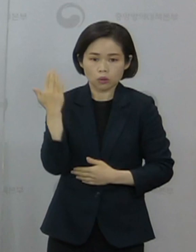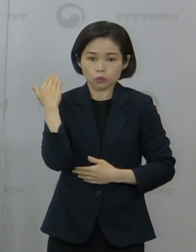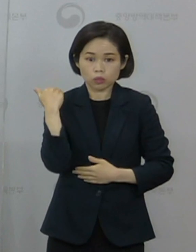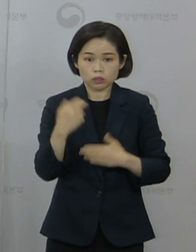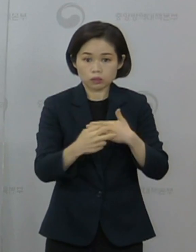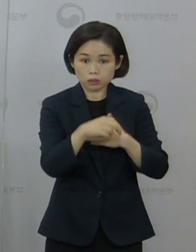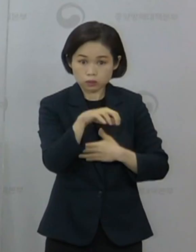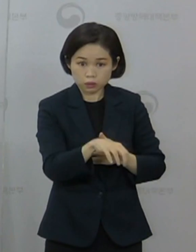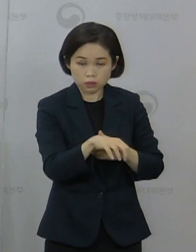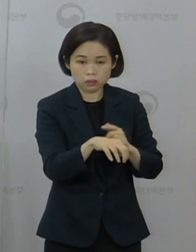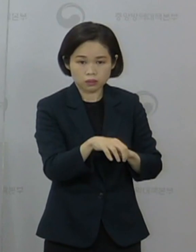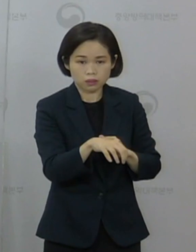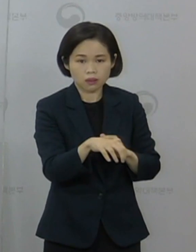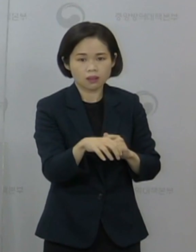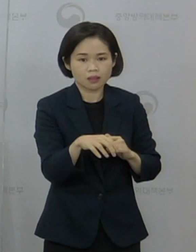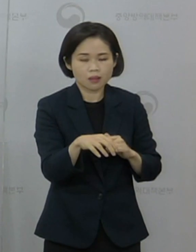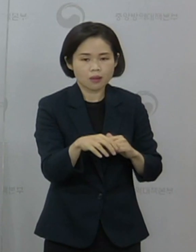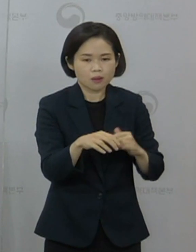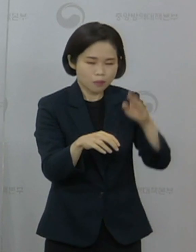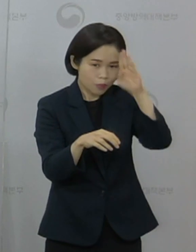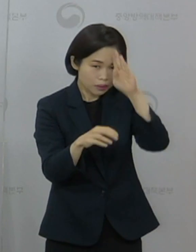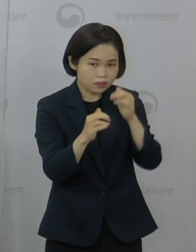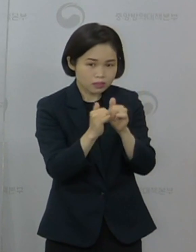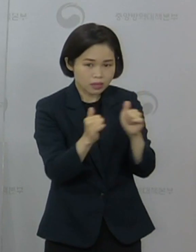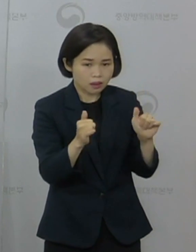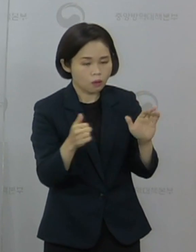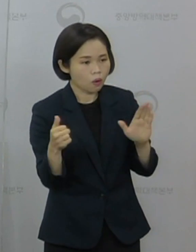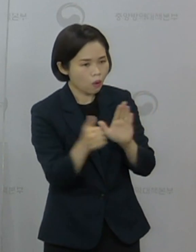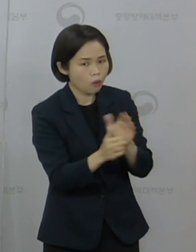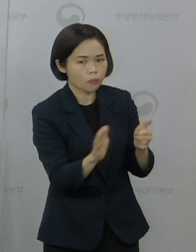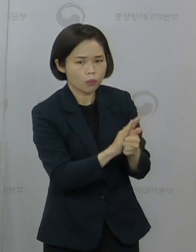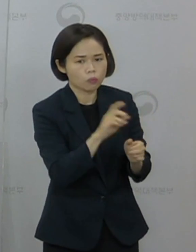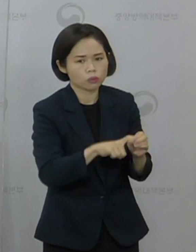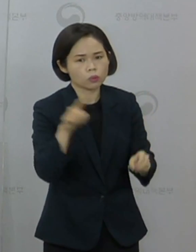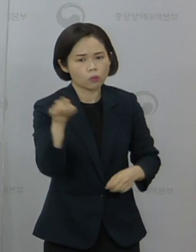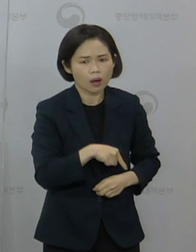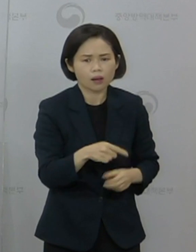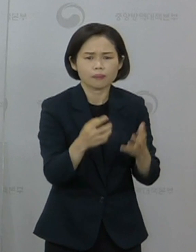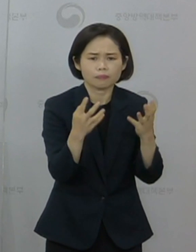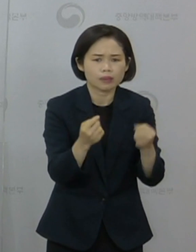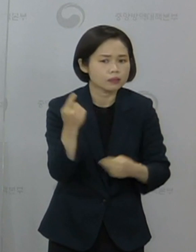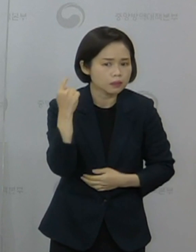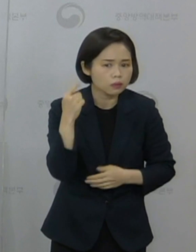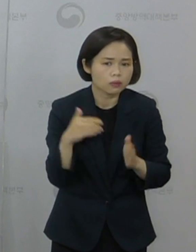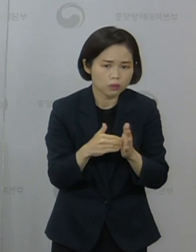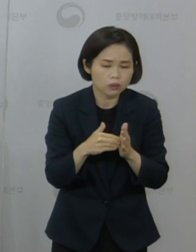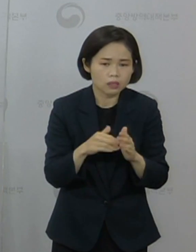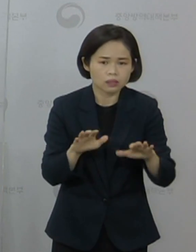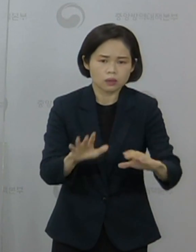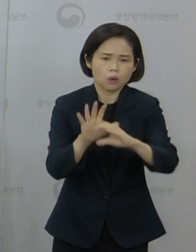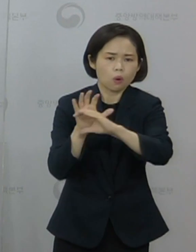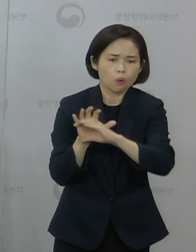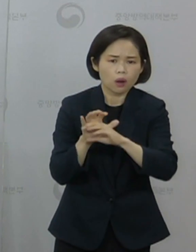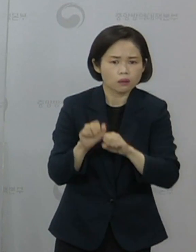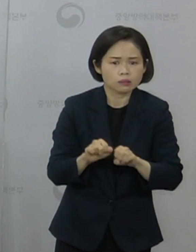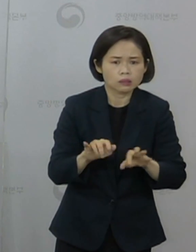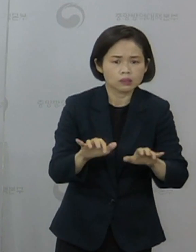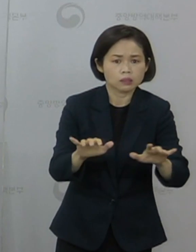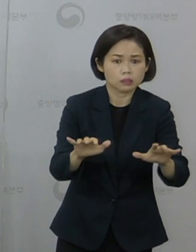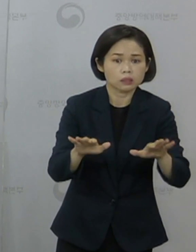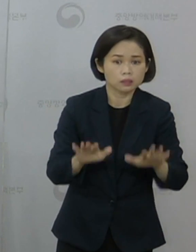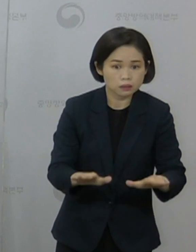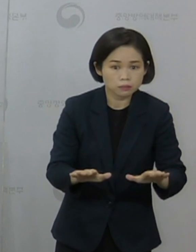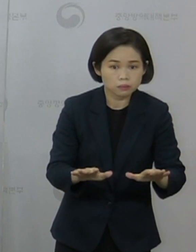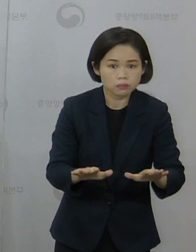간병 문병 으로 오시는 분들이 많다 라는 그런 얘기를 들었습니다 코로나 일부의 유행이 진행되는 상황에서 는